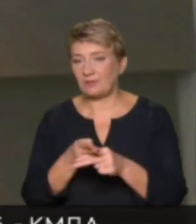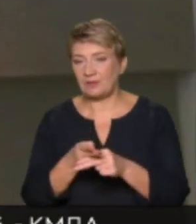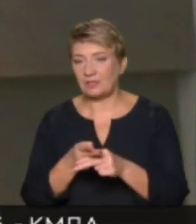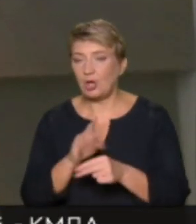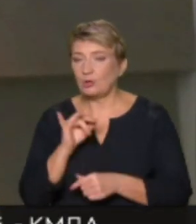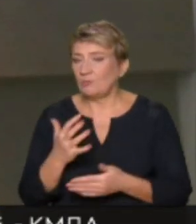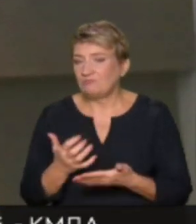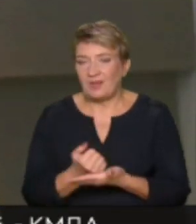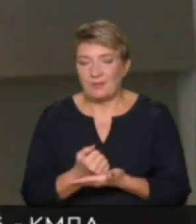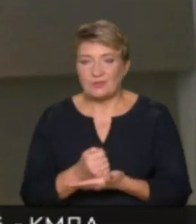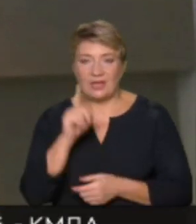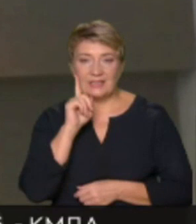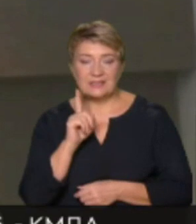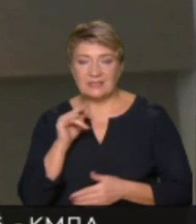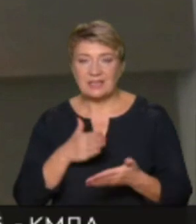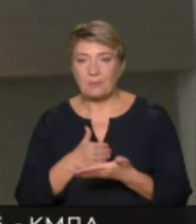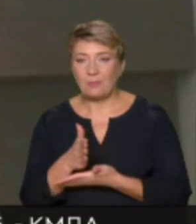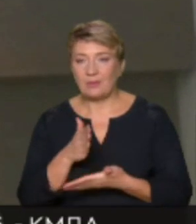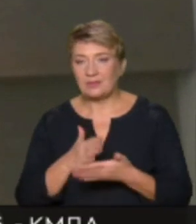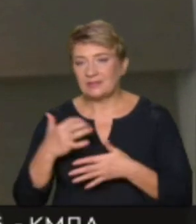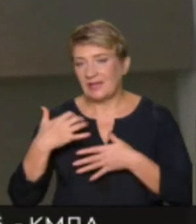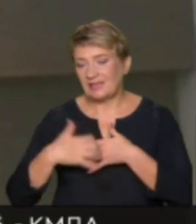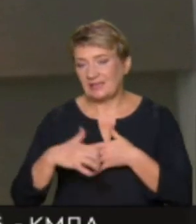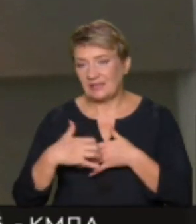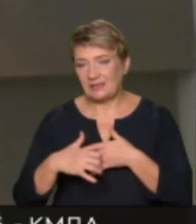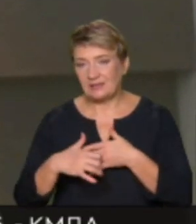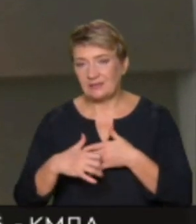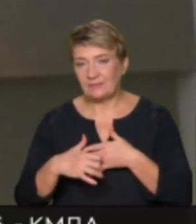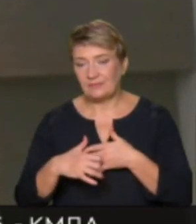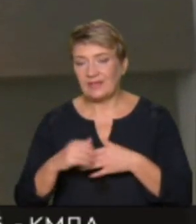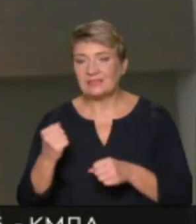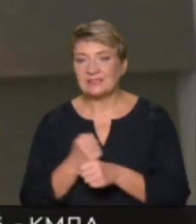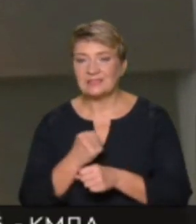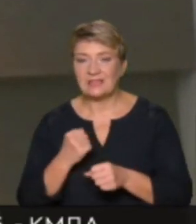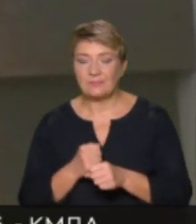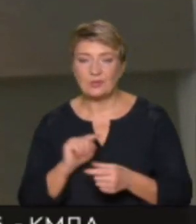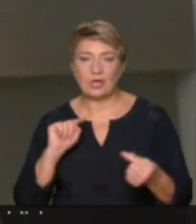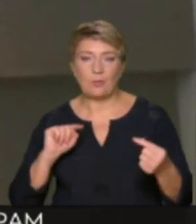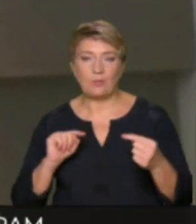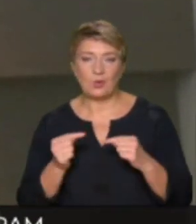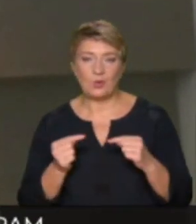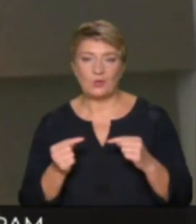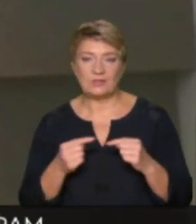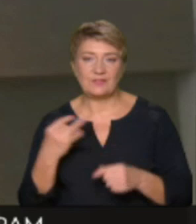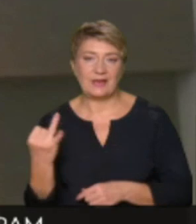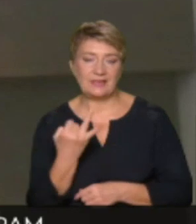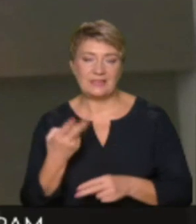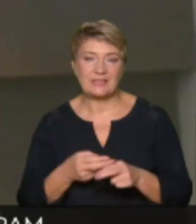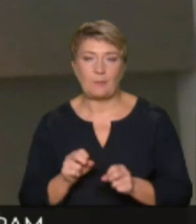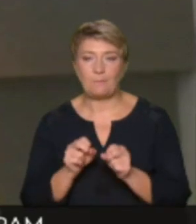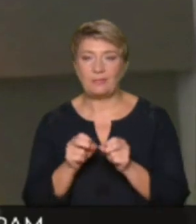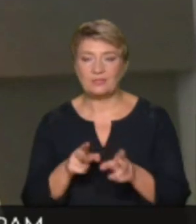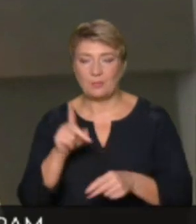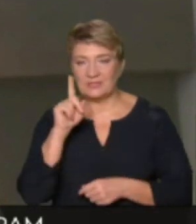что израильская политика нейтралитета вот сработала даже против интересов безопасности